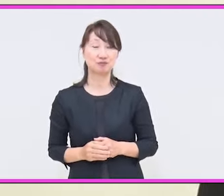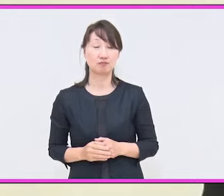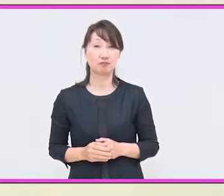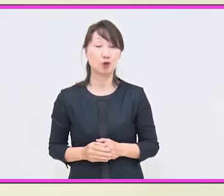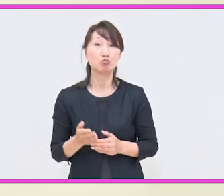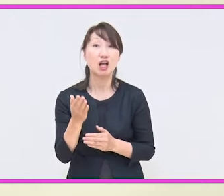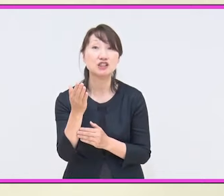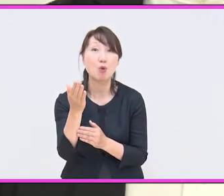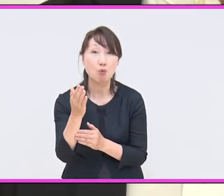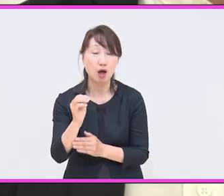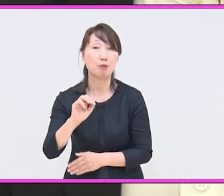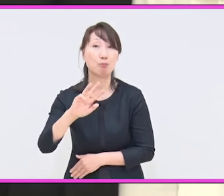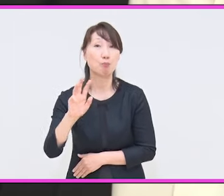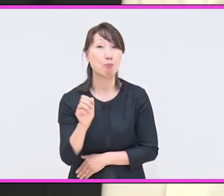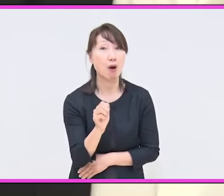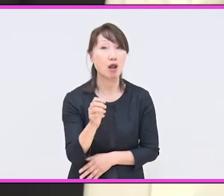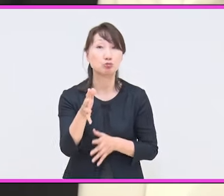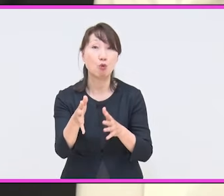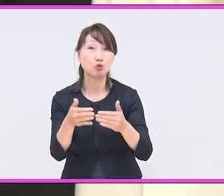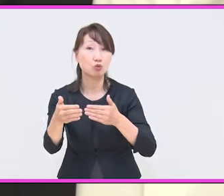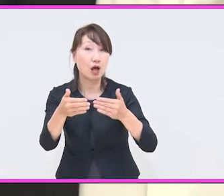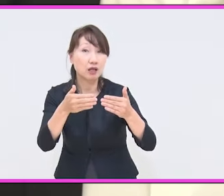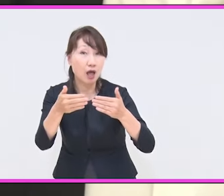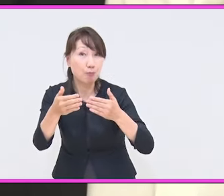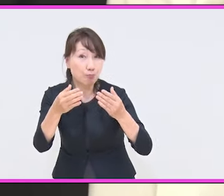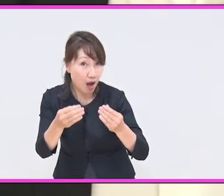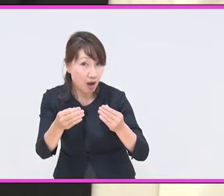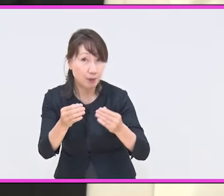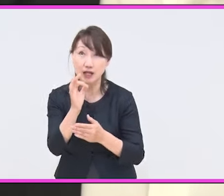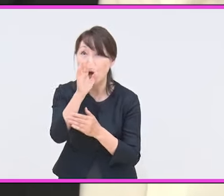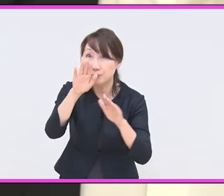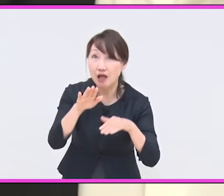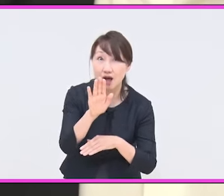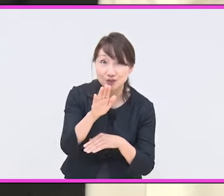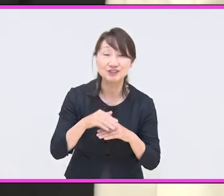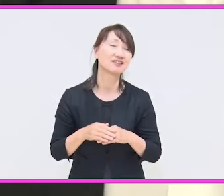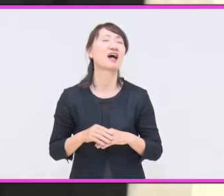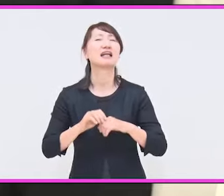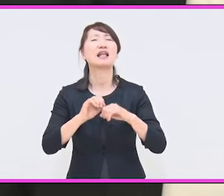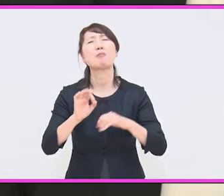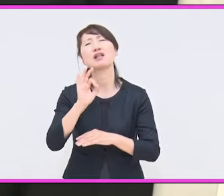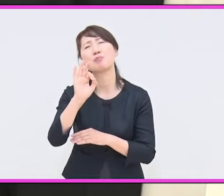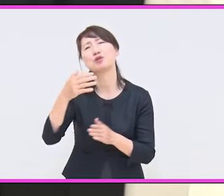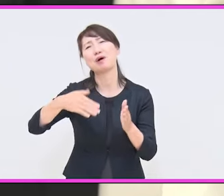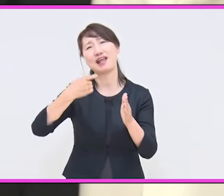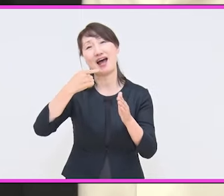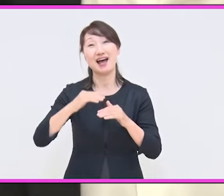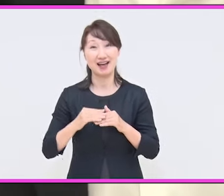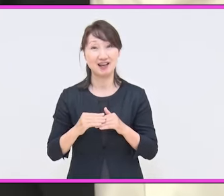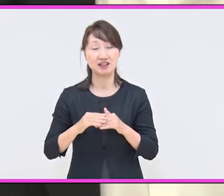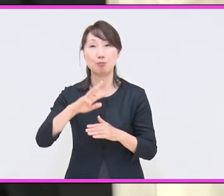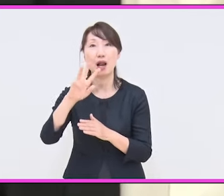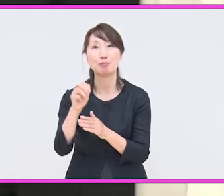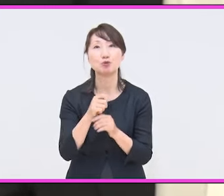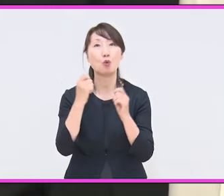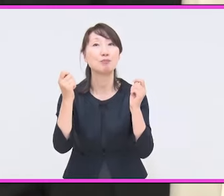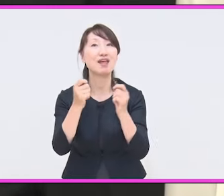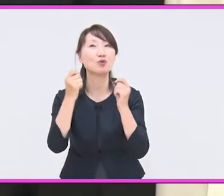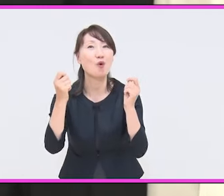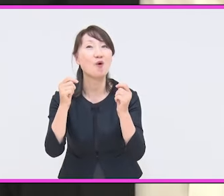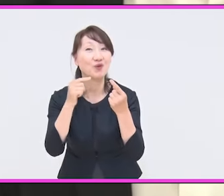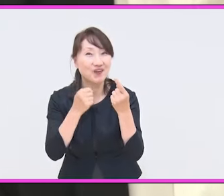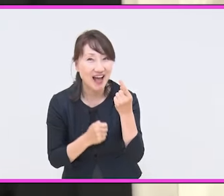井さんはパラスポーツの、はい、体験をしたりご覧になったことはありますか？ 生でとかっていうのはないんですけど、まあ、そういうパラリンピックのイベントだ